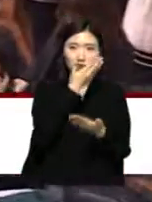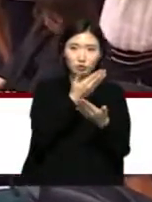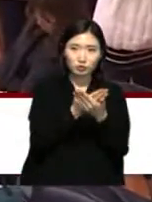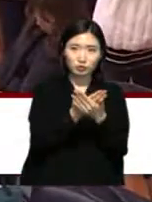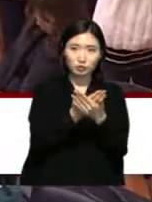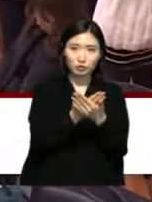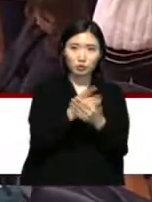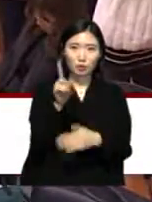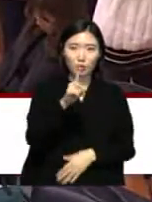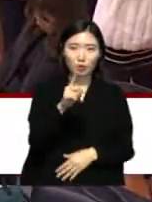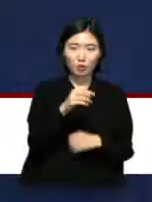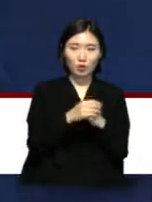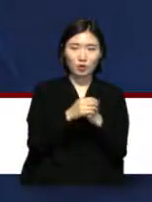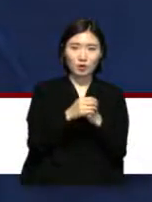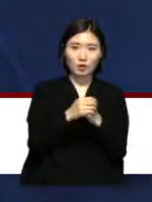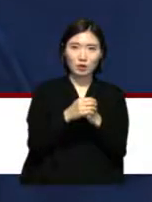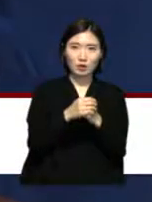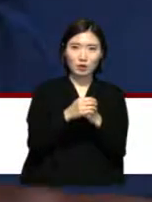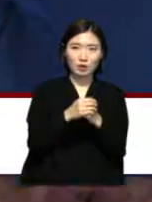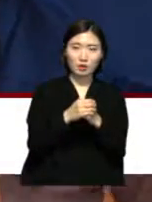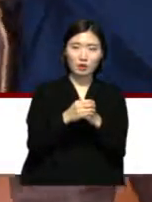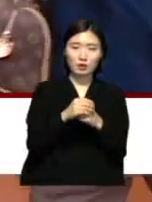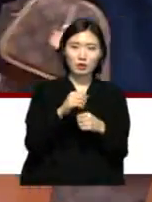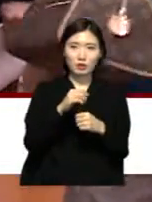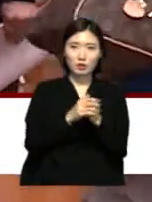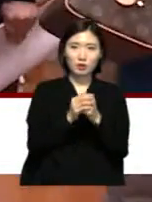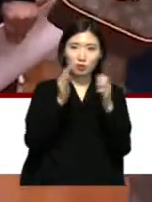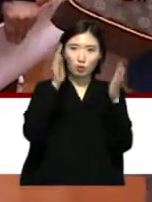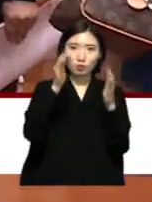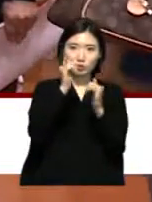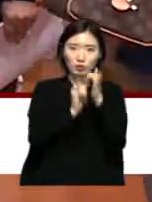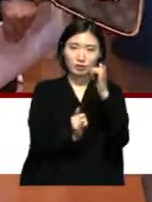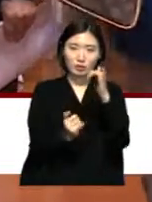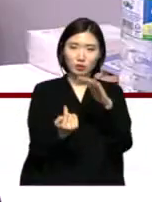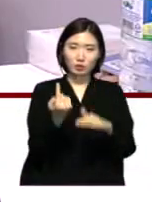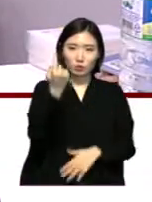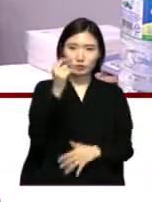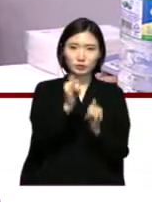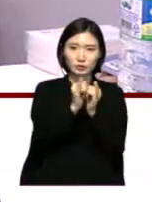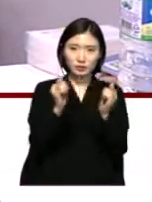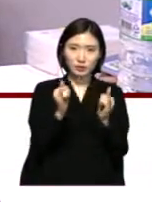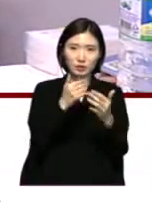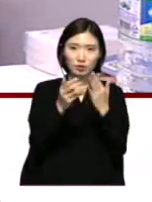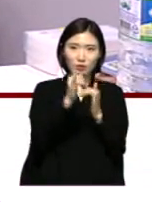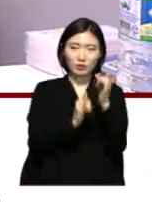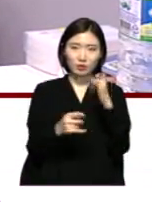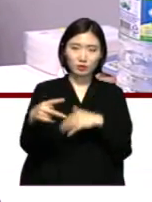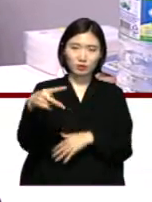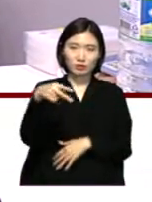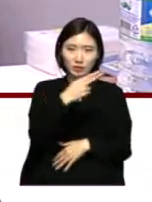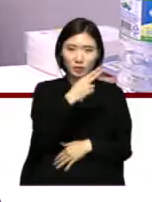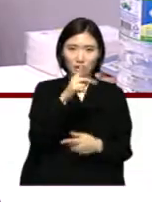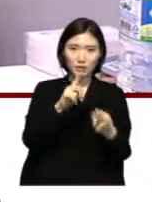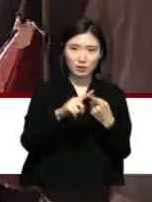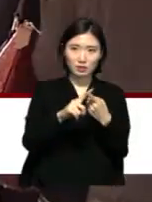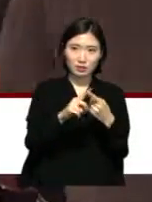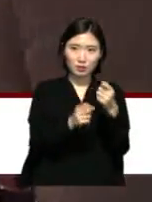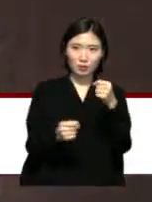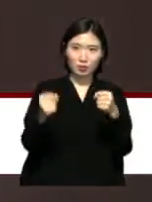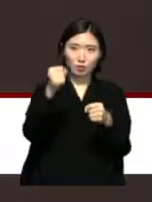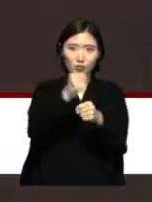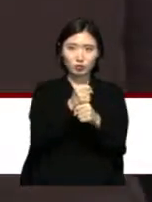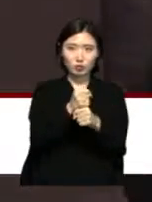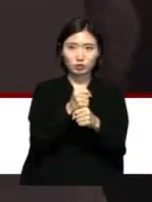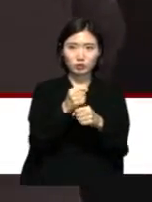사업은 고학력 경력 단절 여성의 재취업 부문. 이를 위해 여성의 경제 활동을 촉진하는 조례를 제정합니다.